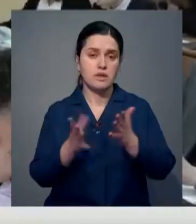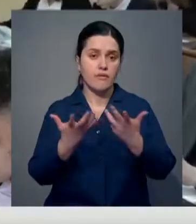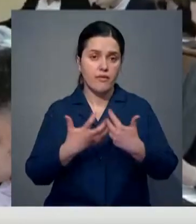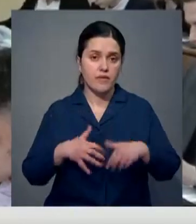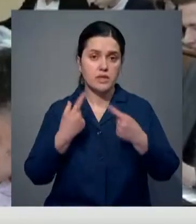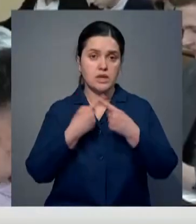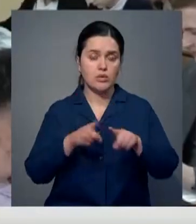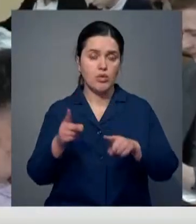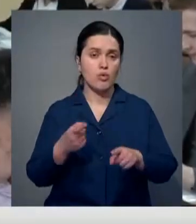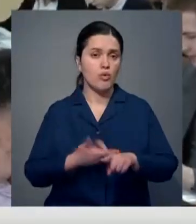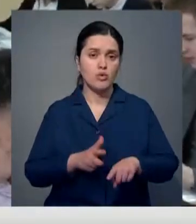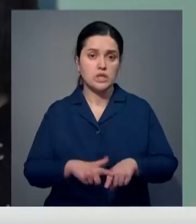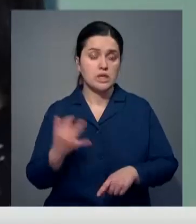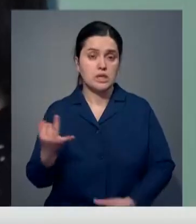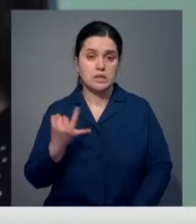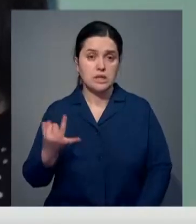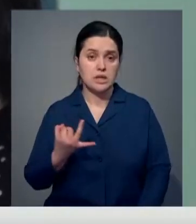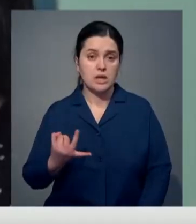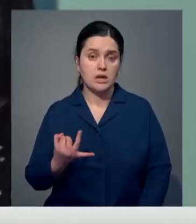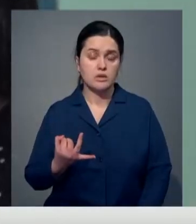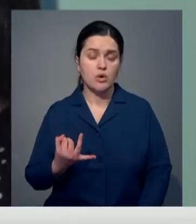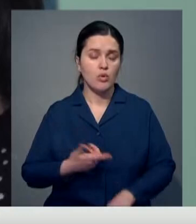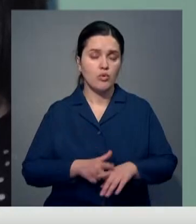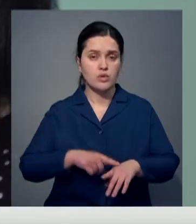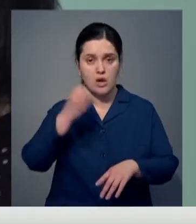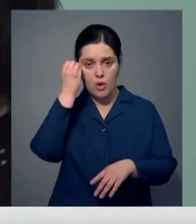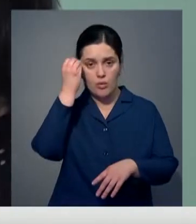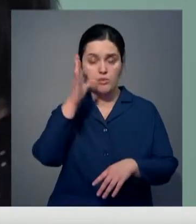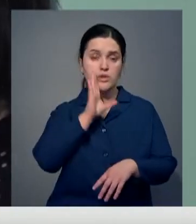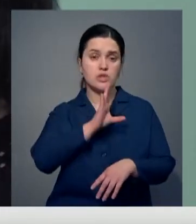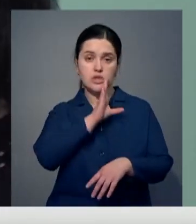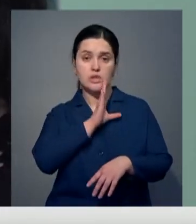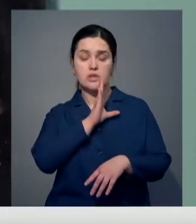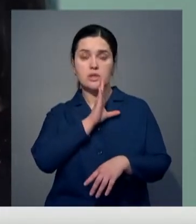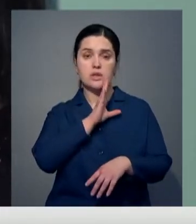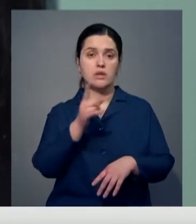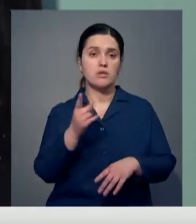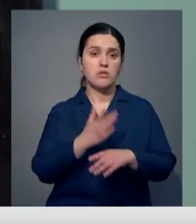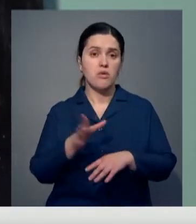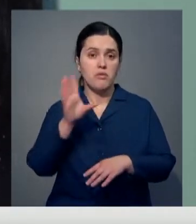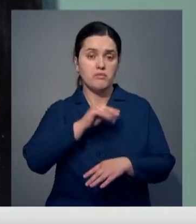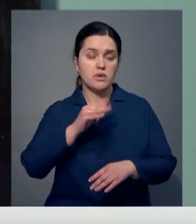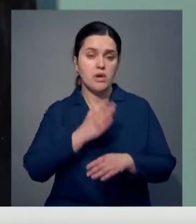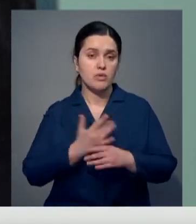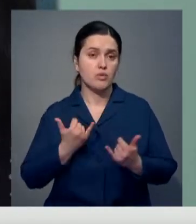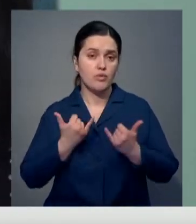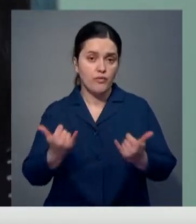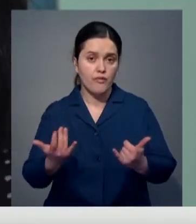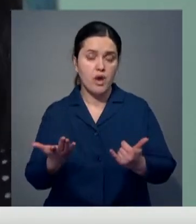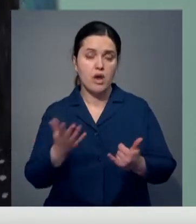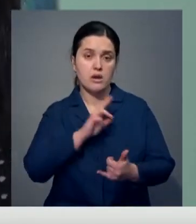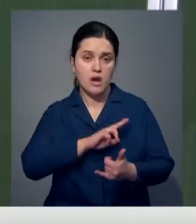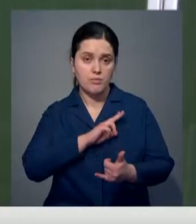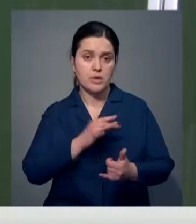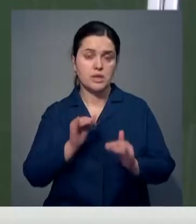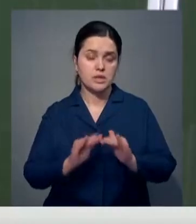Ее уроки очень интересны ребятам. Очень талантливый педагог, пользуется авторитетом как среди коллег, так и среди учащихся и